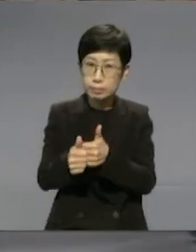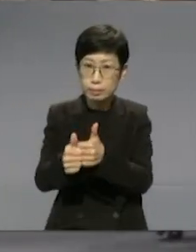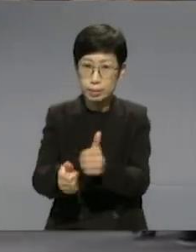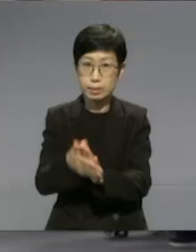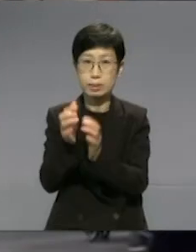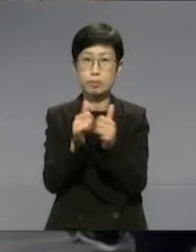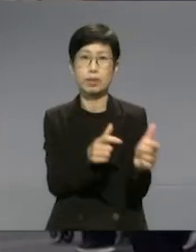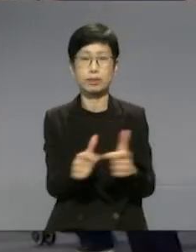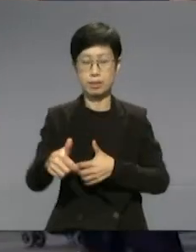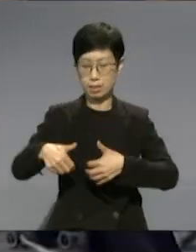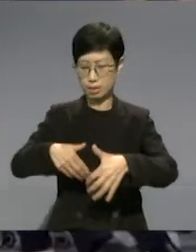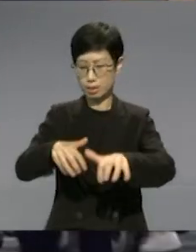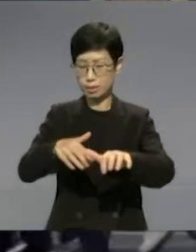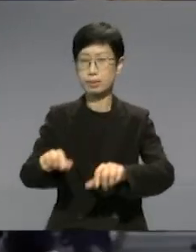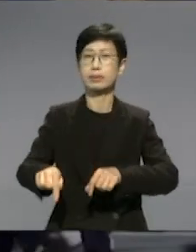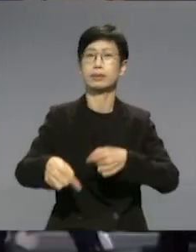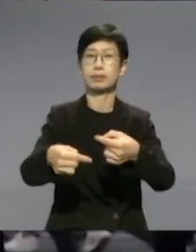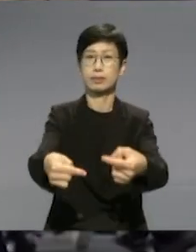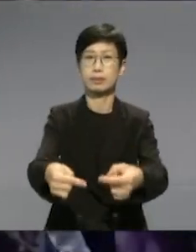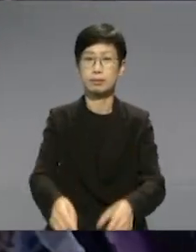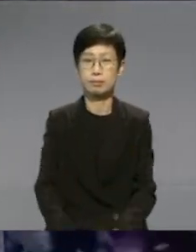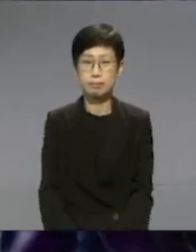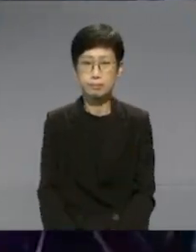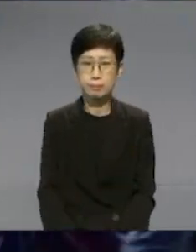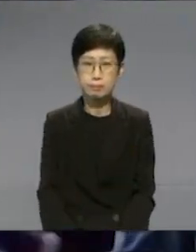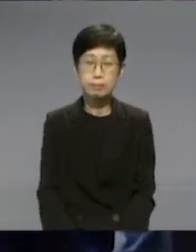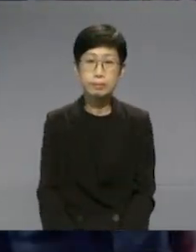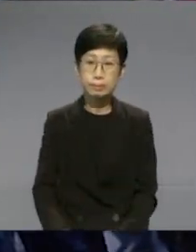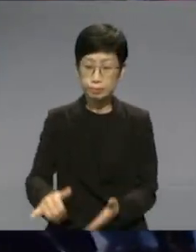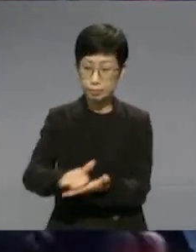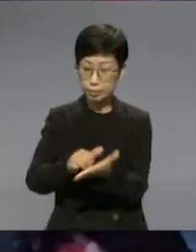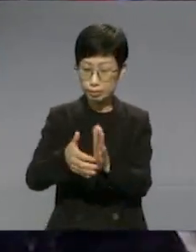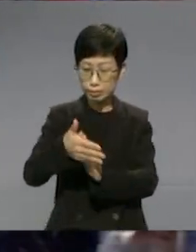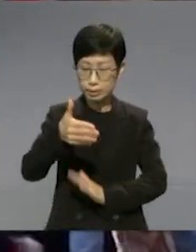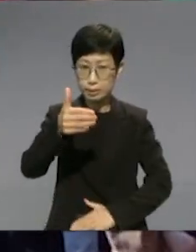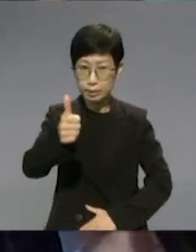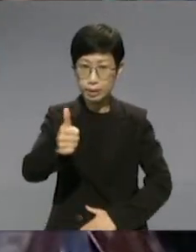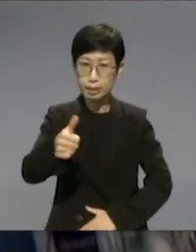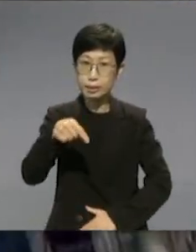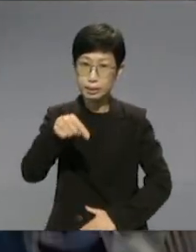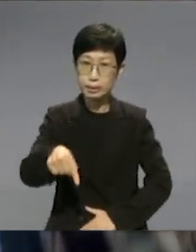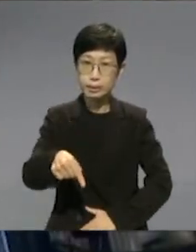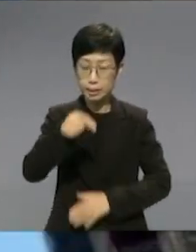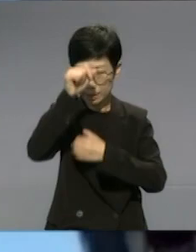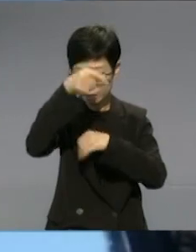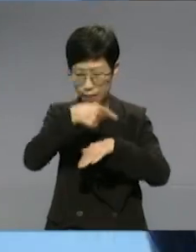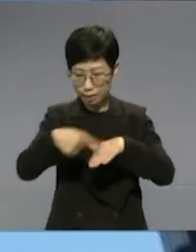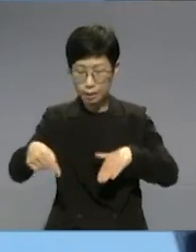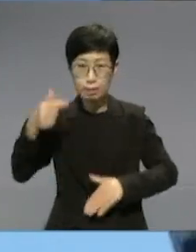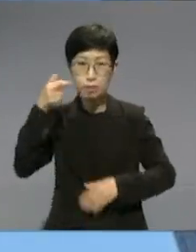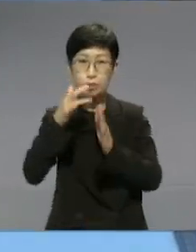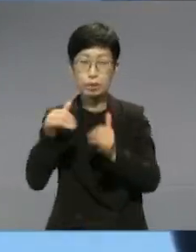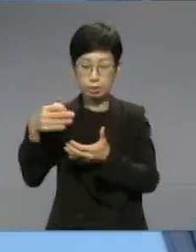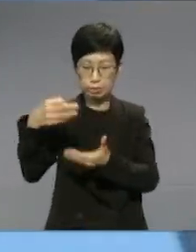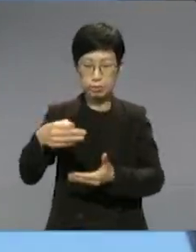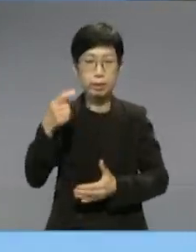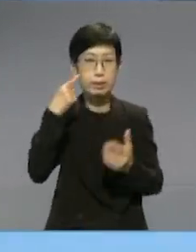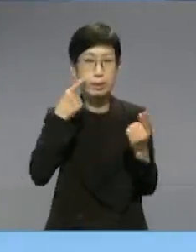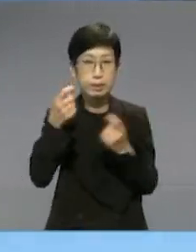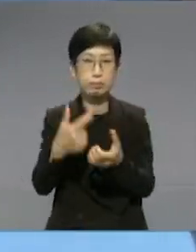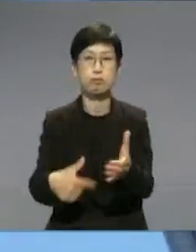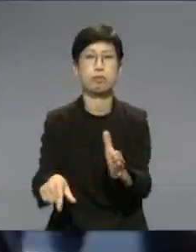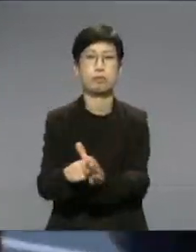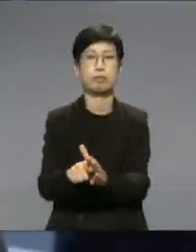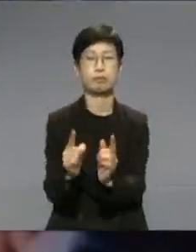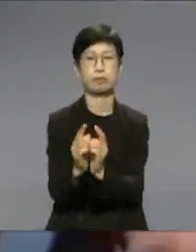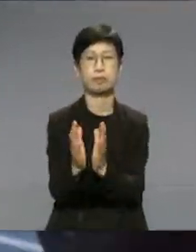시민들도 행진을 이어가는데요 에릭 애덤스 뉴욕 시장도 이탈리아에게 미국인의 유산을 기념하기 위해 행사에 직접